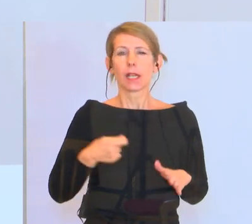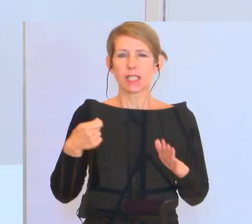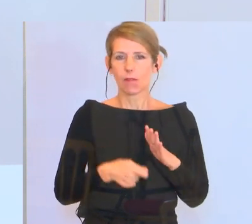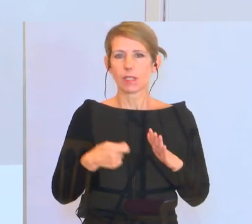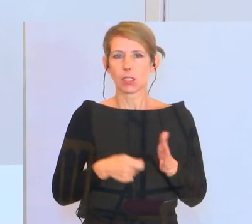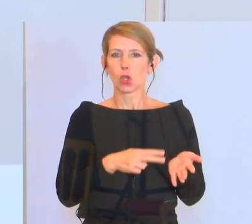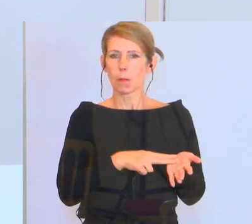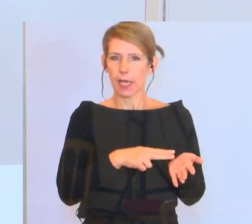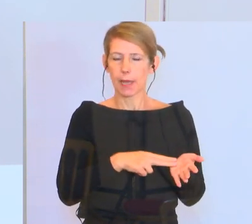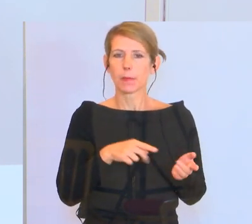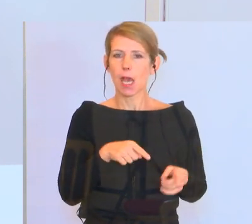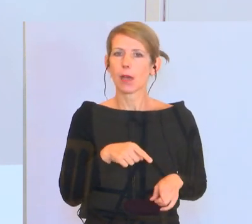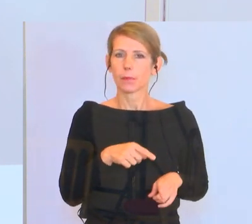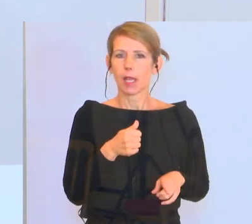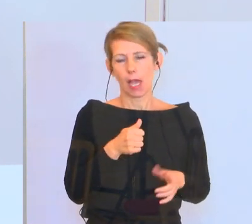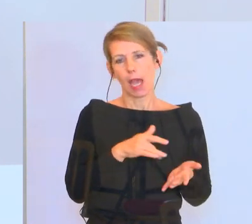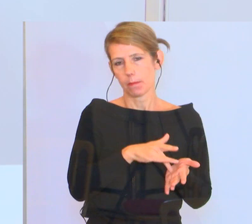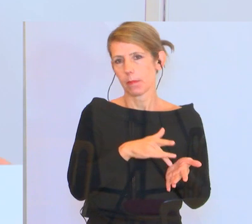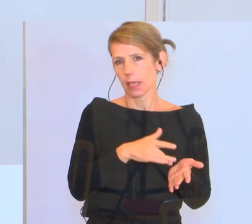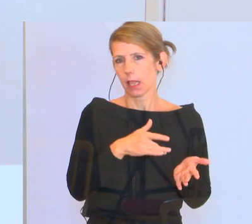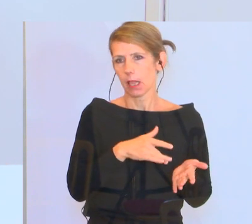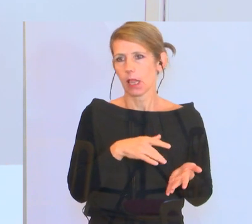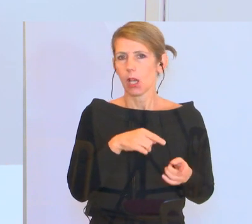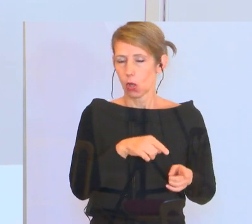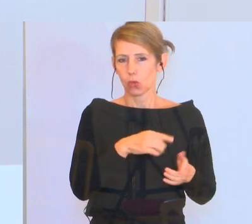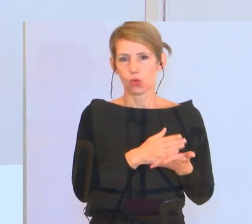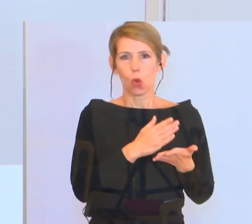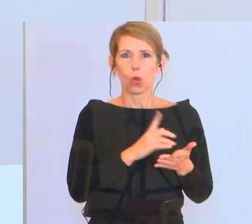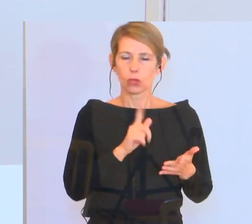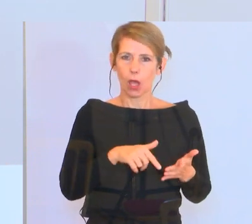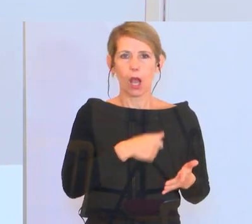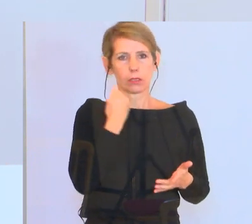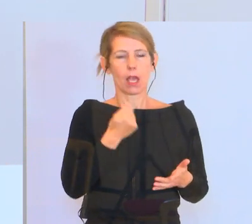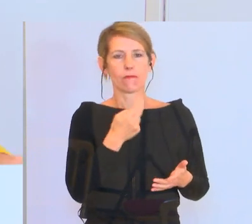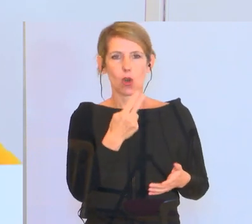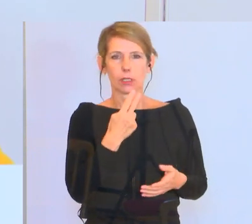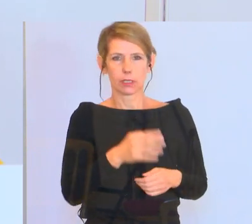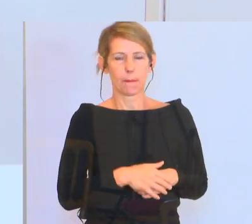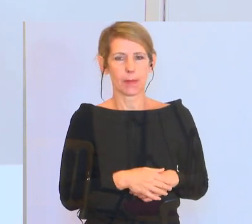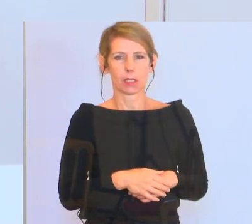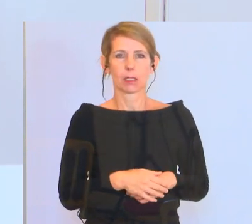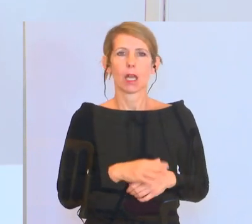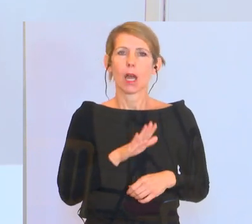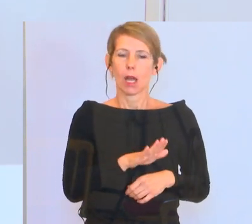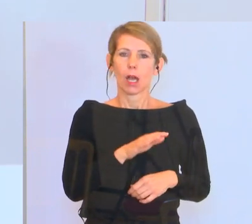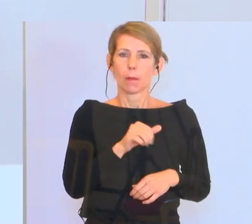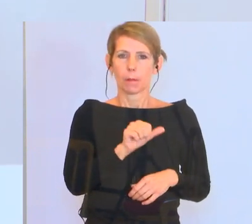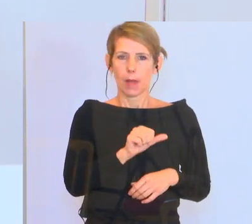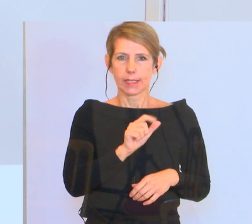dieser Mittel. Und diese Investitionsprämie hat sich auch als Erfolg erwiesen. Wir liegen im Moment bei